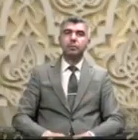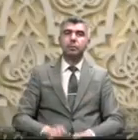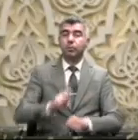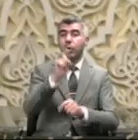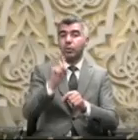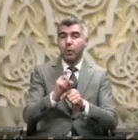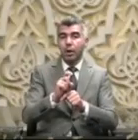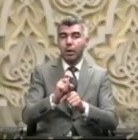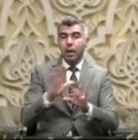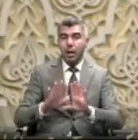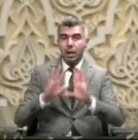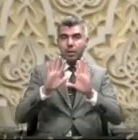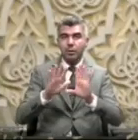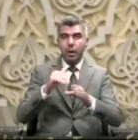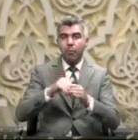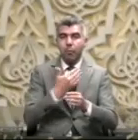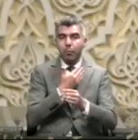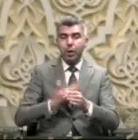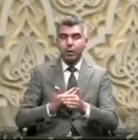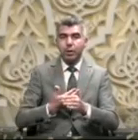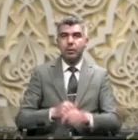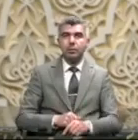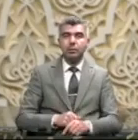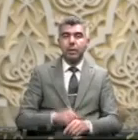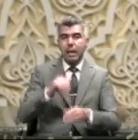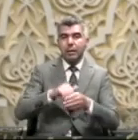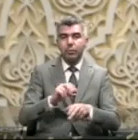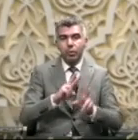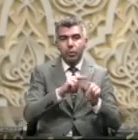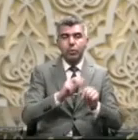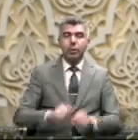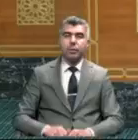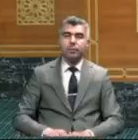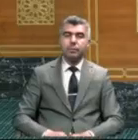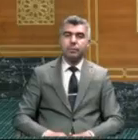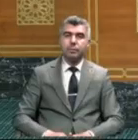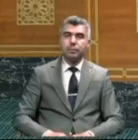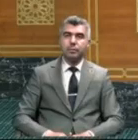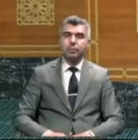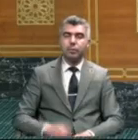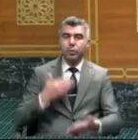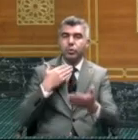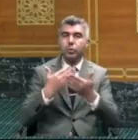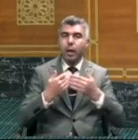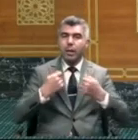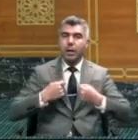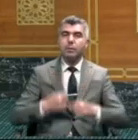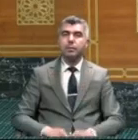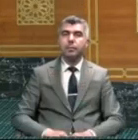العاشر لاحد الساده المستشارين من مجموعه الدستور الديمقراطي الاجتماعي تفضل السيد المستشار شكرا